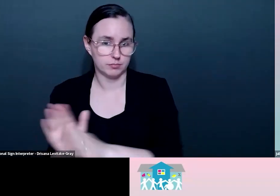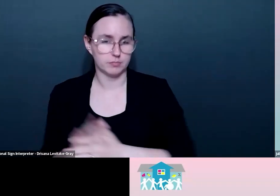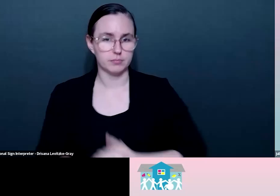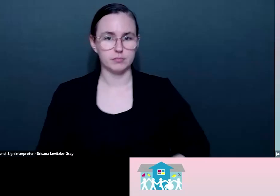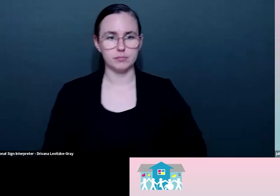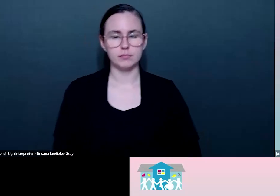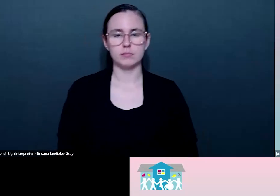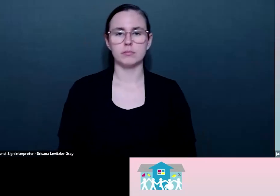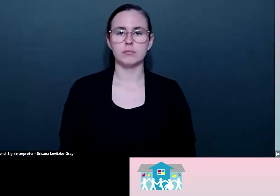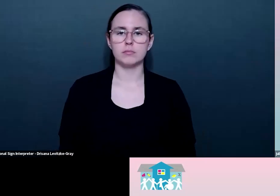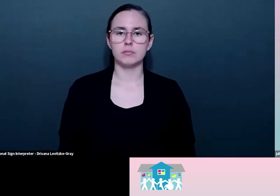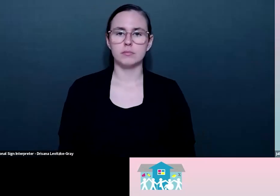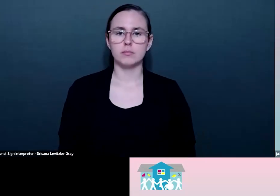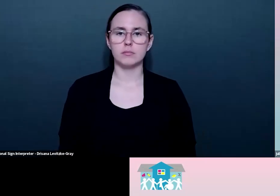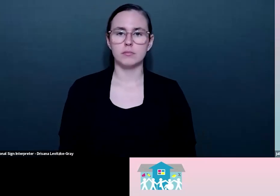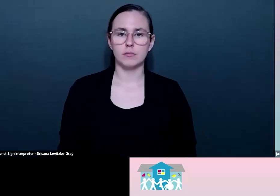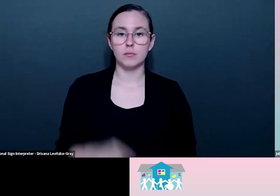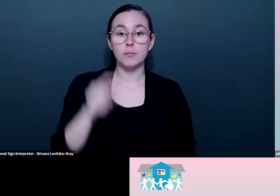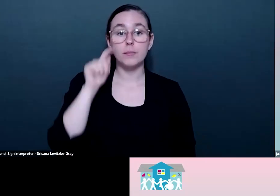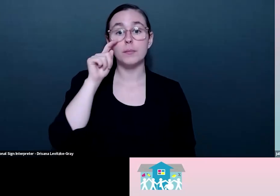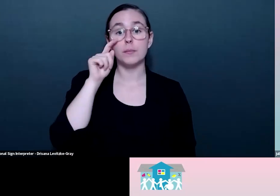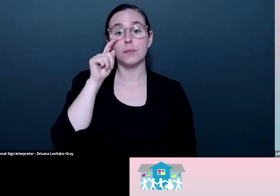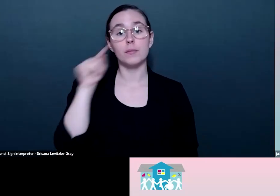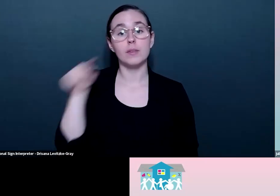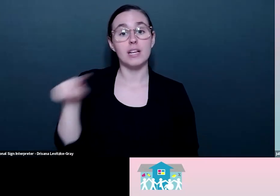Alors, yeah.